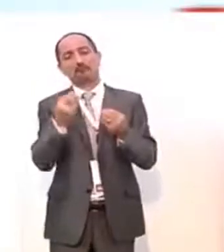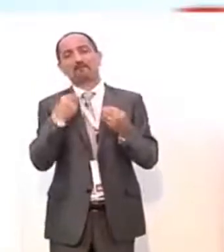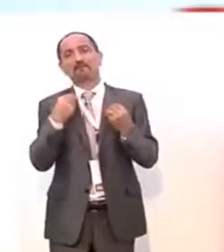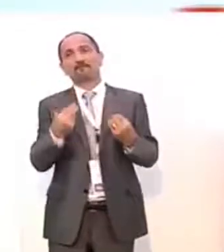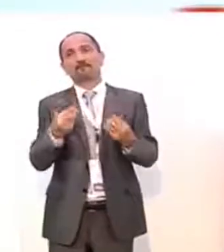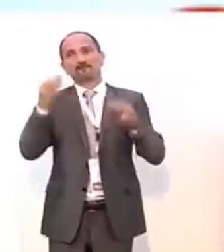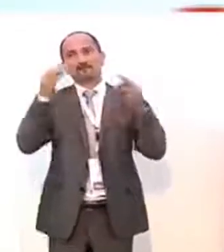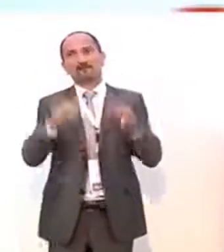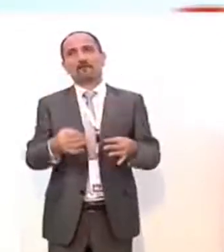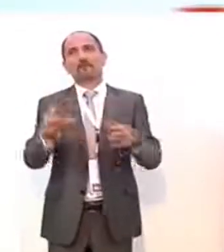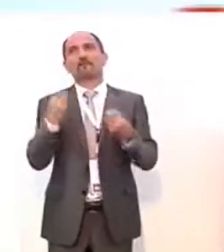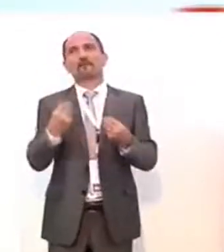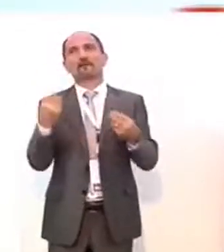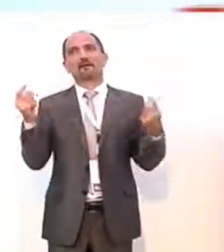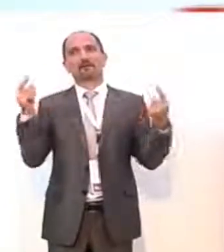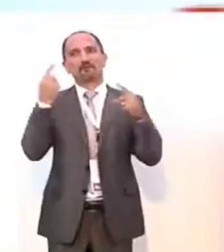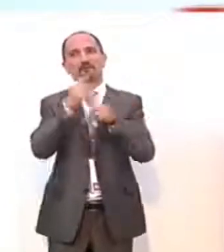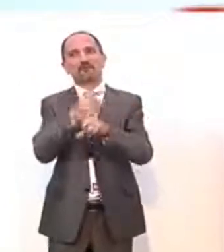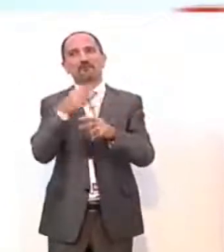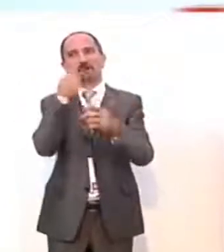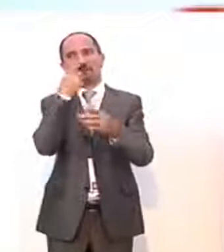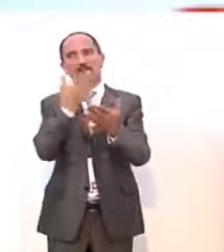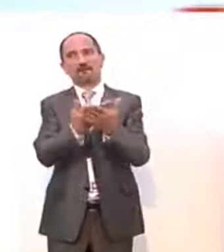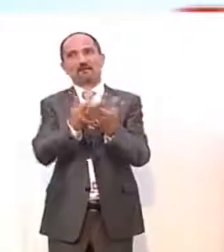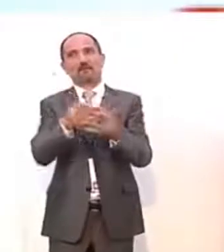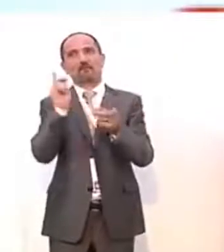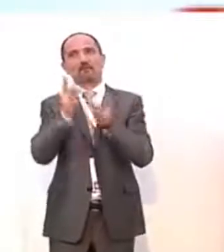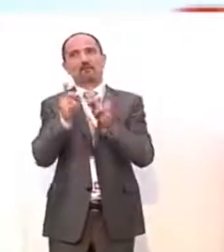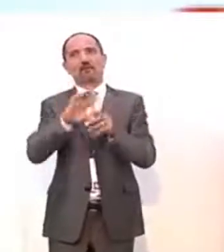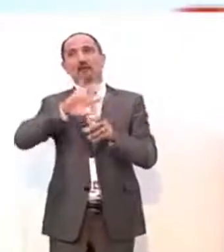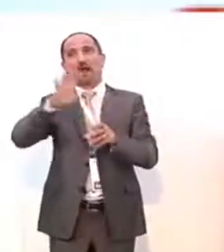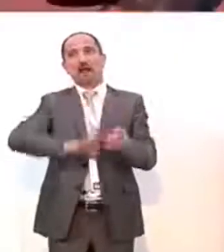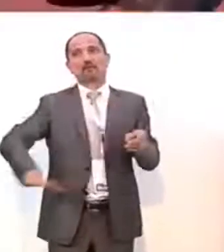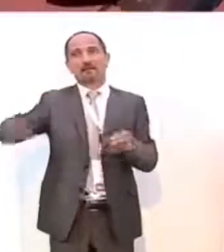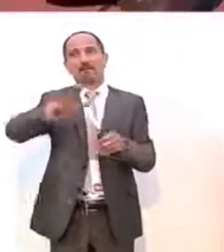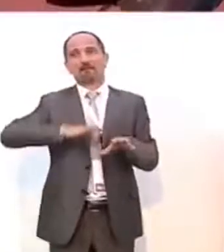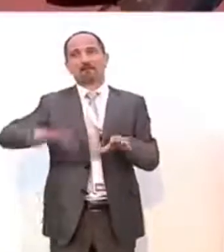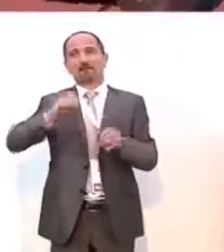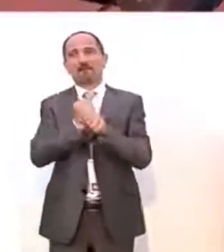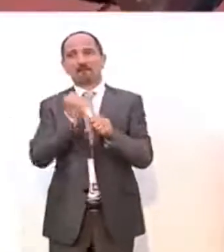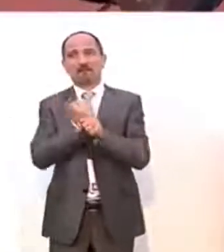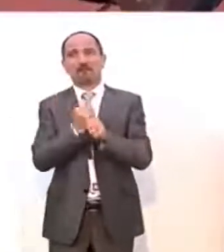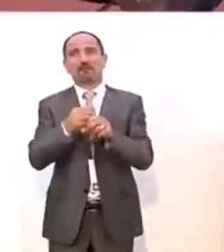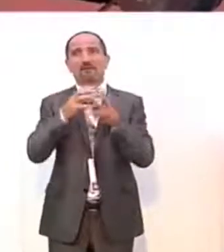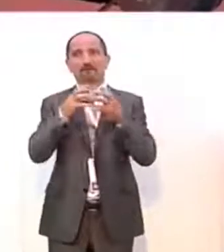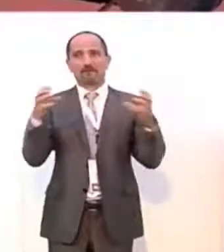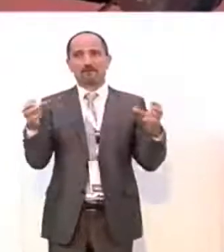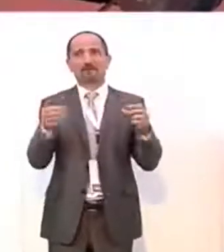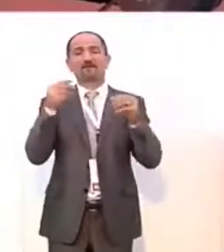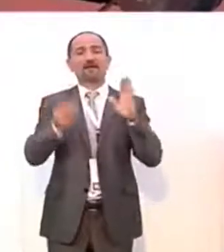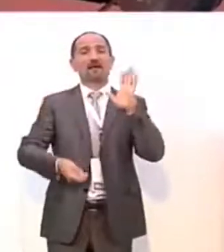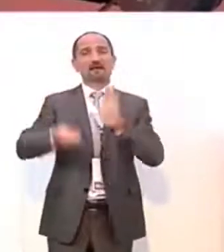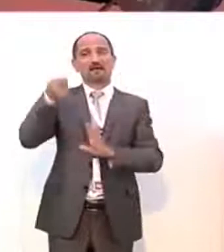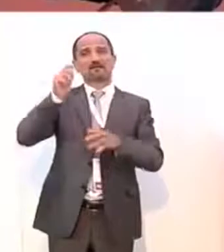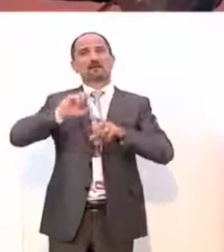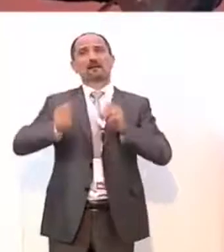sono sicuramente sarà più difficile adottare alcune politiche. In alcuni ambiti, quelli del lavoro, quelli dell'impresa, quella della crescita